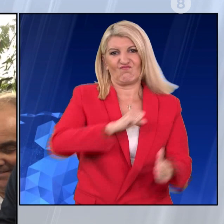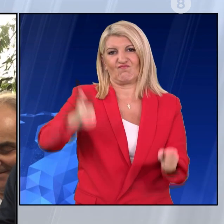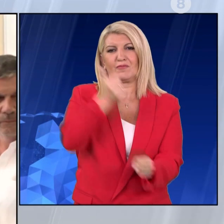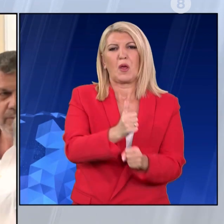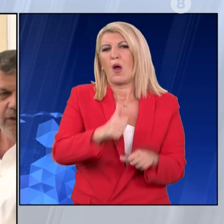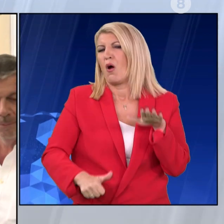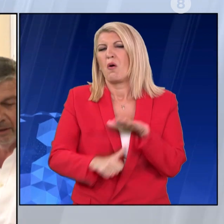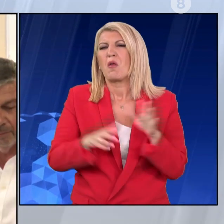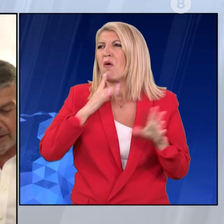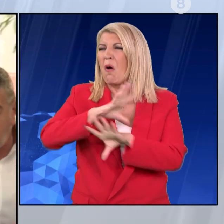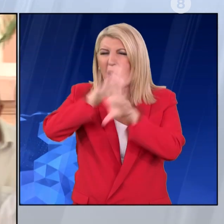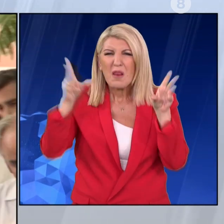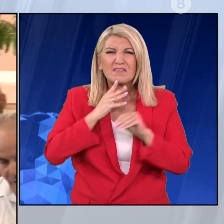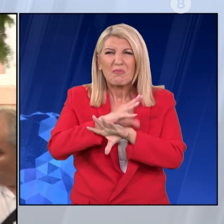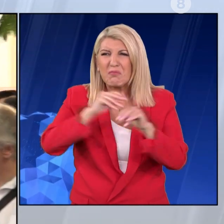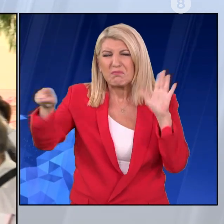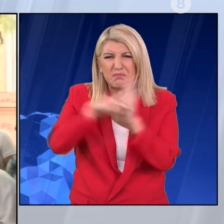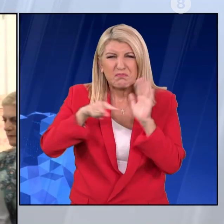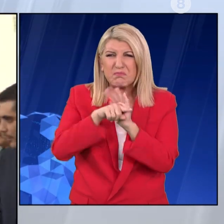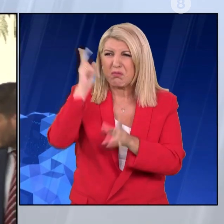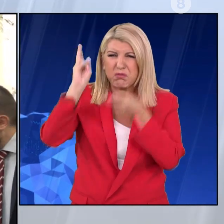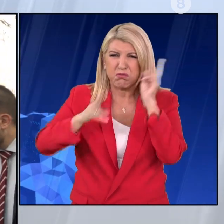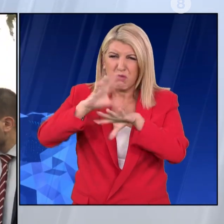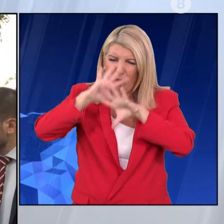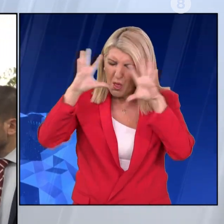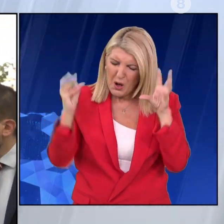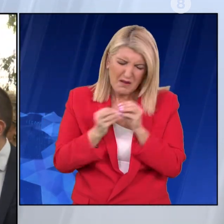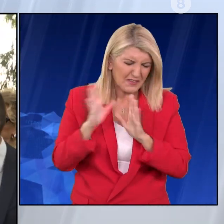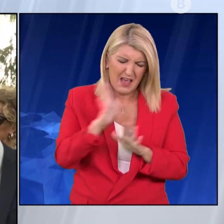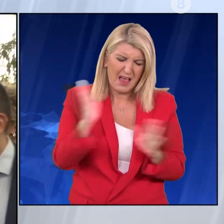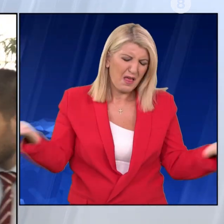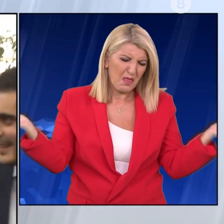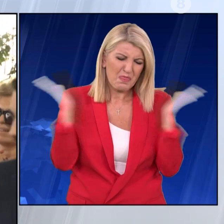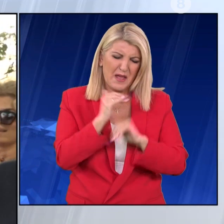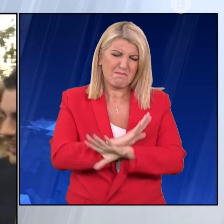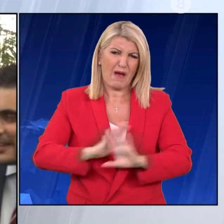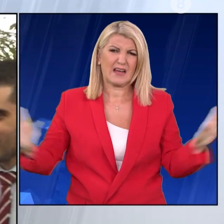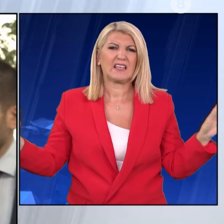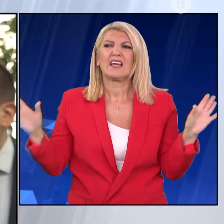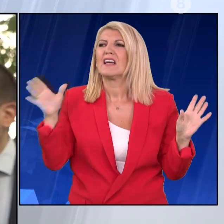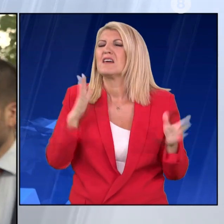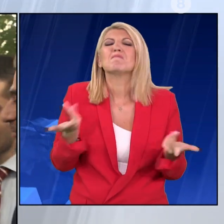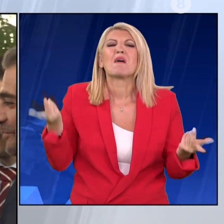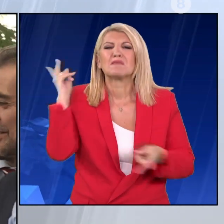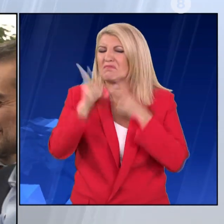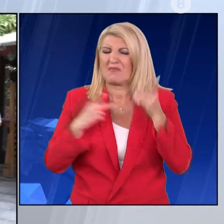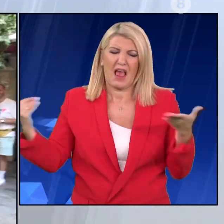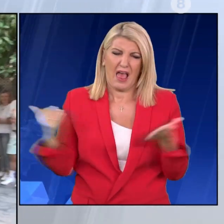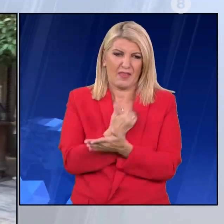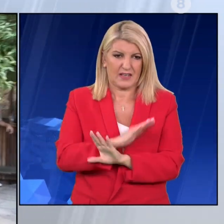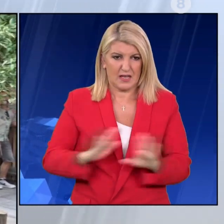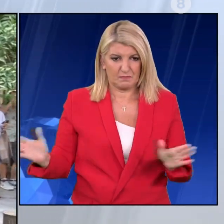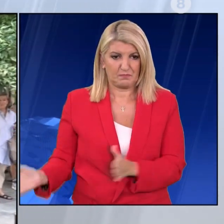τέρατα η παρέμβαση του αλέξη τσίπρα μέσω του ορθογράφο της αυγής θανάσης κρατερού που απηχεί της απόψη του δεν κρίνεται επαρκής από την πλευρά αξιόγλου τσακαλώτου